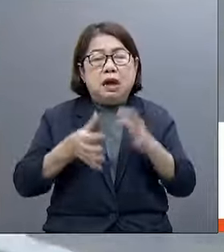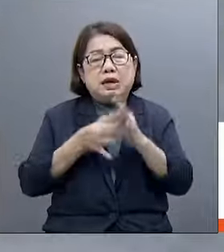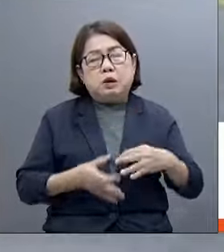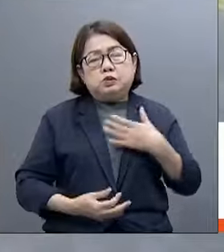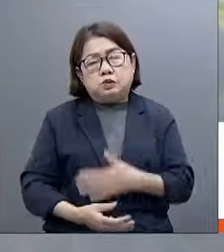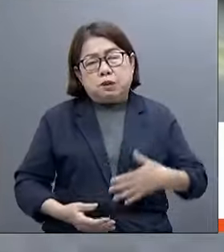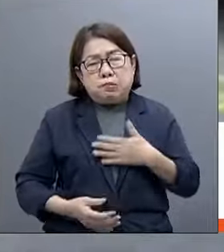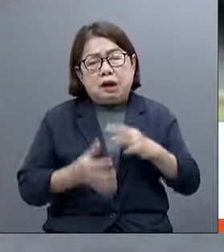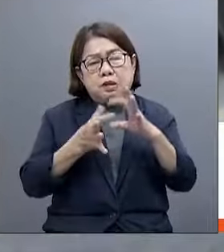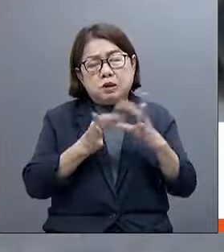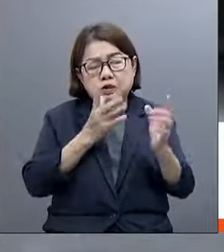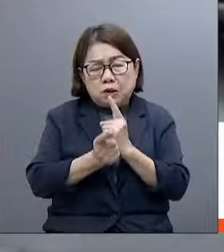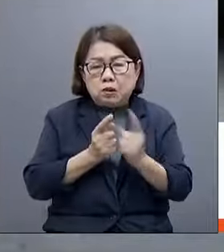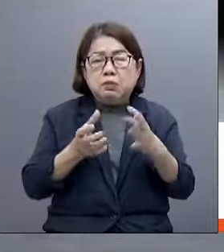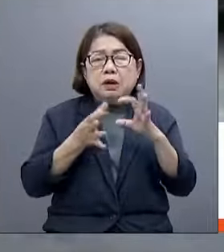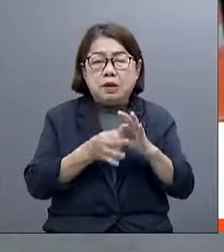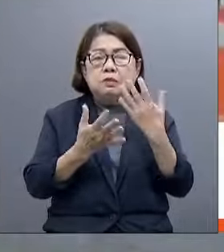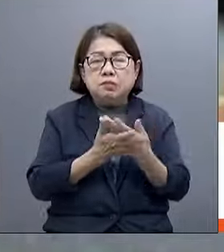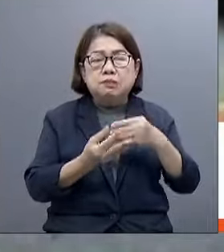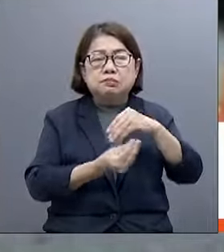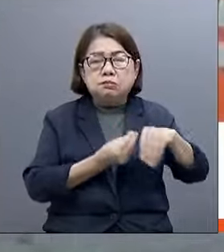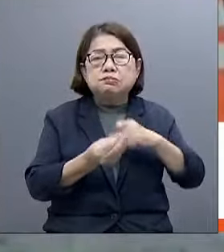พสังคมแล้วก็เศรษฐกิจค่ะ